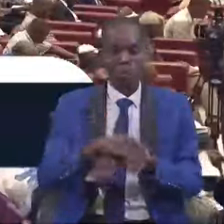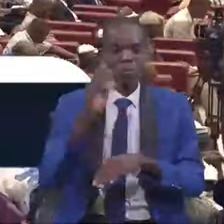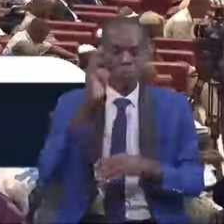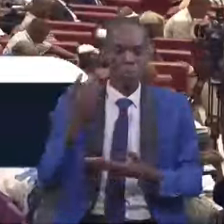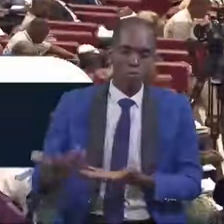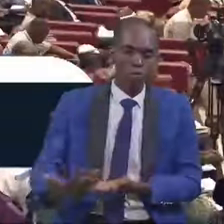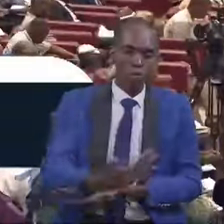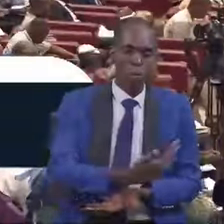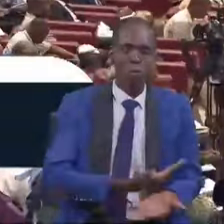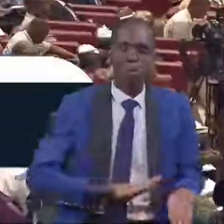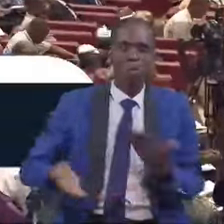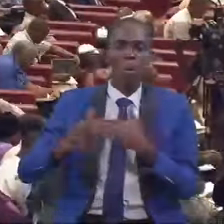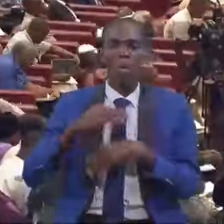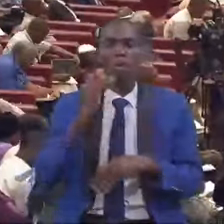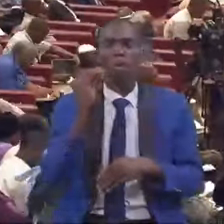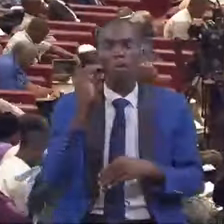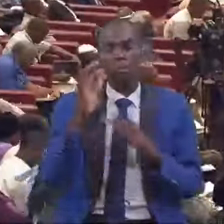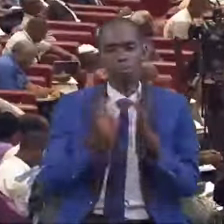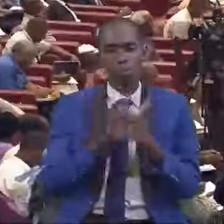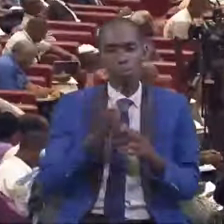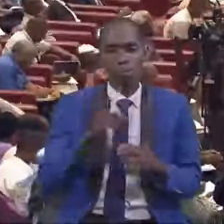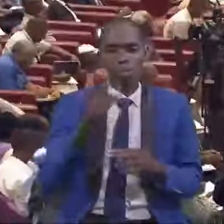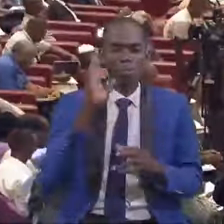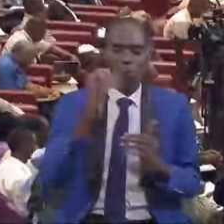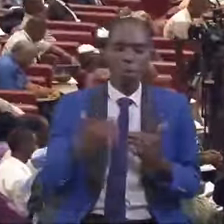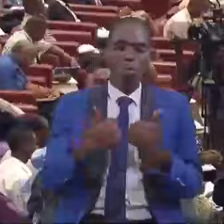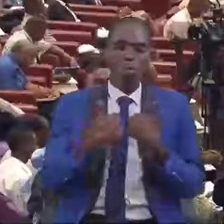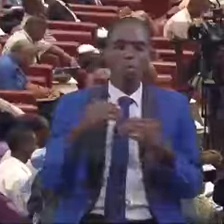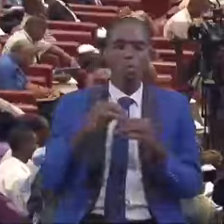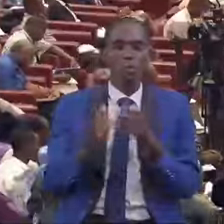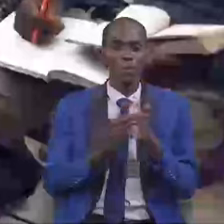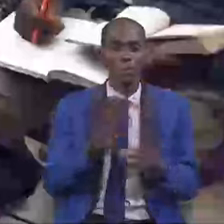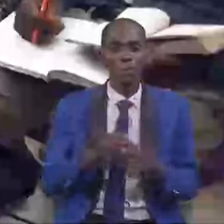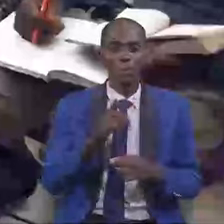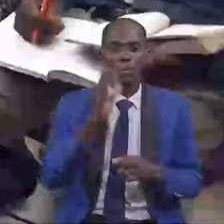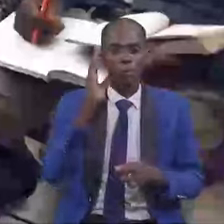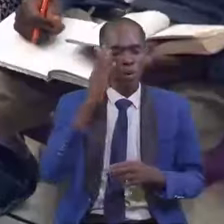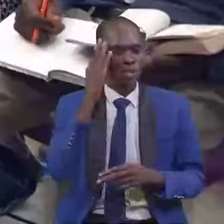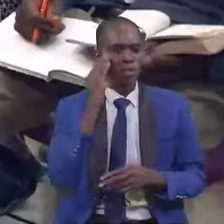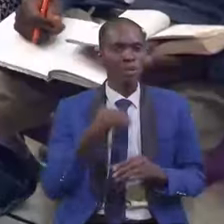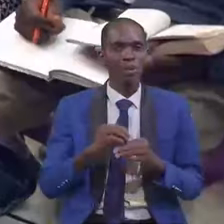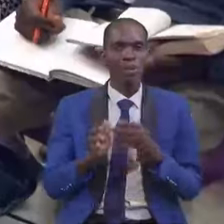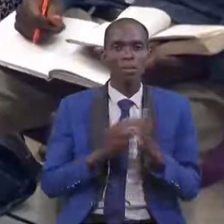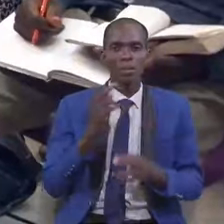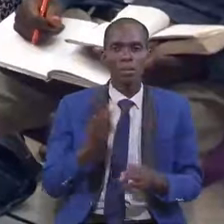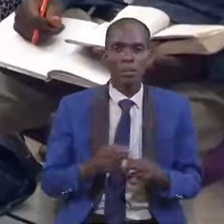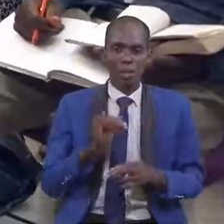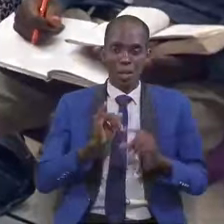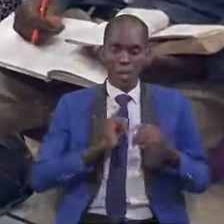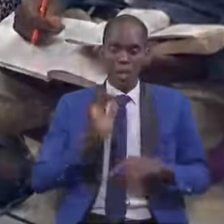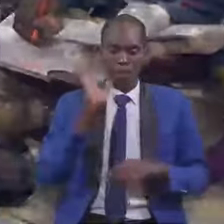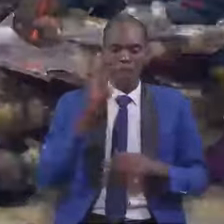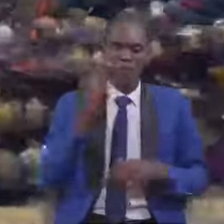ce soir. Vous allez posséder. Vous allez expérimenter. Je le verrai dans votre vie.